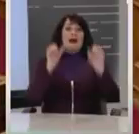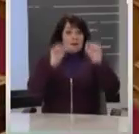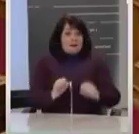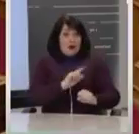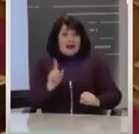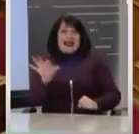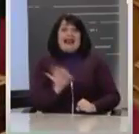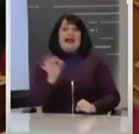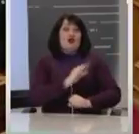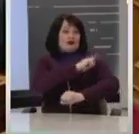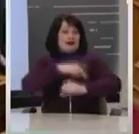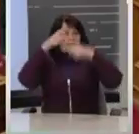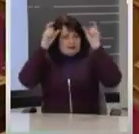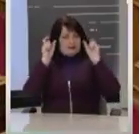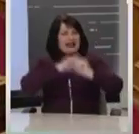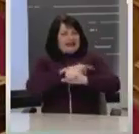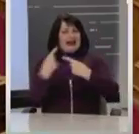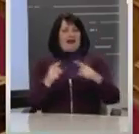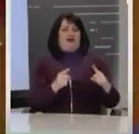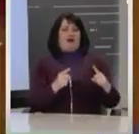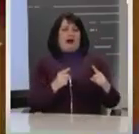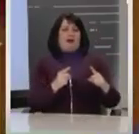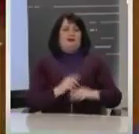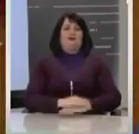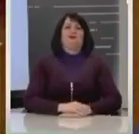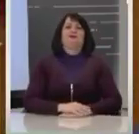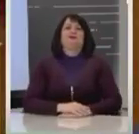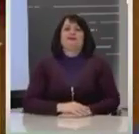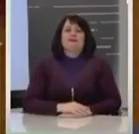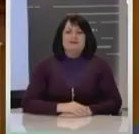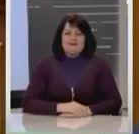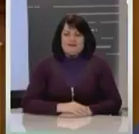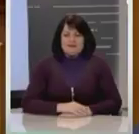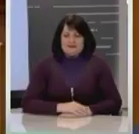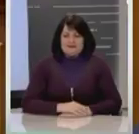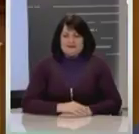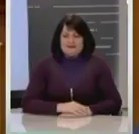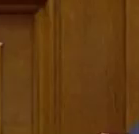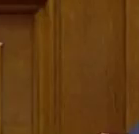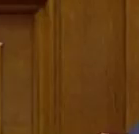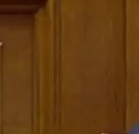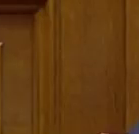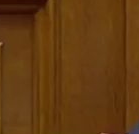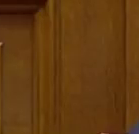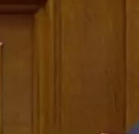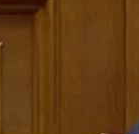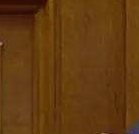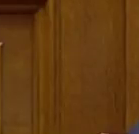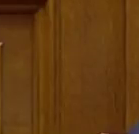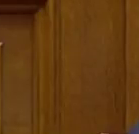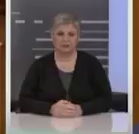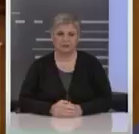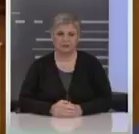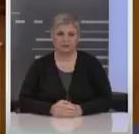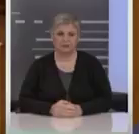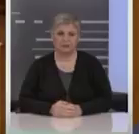προσλήψεις νοσηλευτικού και λοιπού προσωπικού. Ακούμε επίσης ότι έχουμε κάνει δήθεν στάση πληρωμών